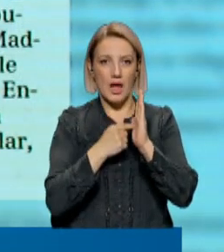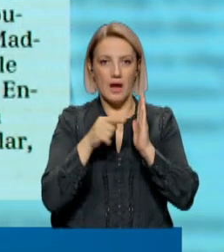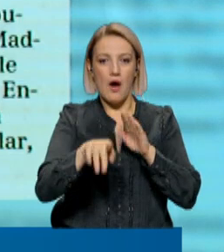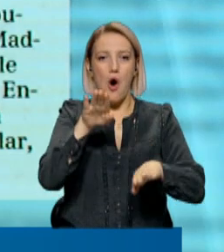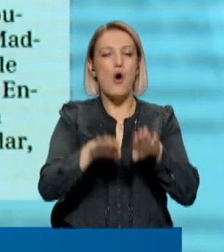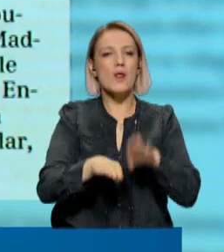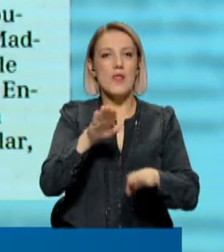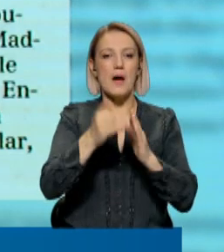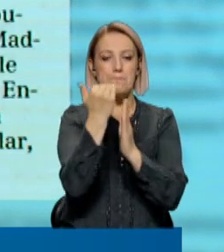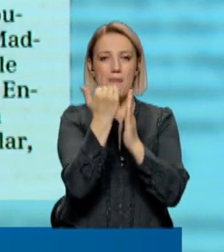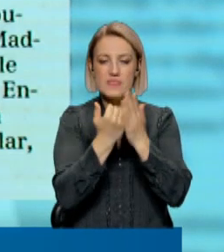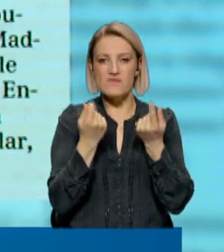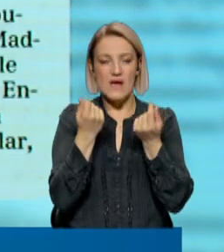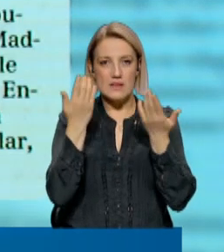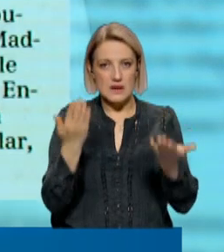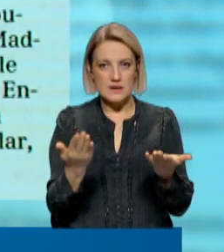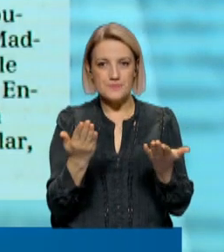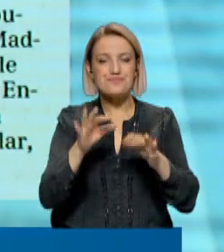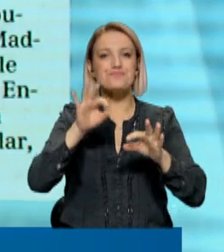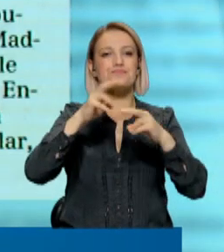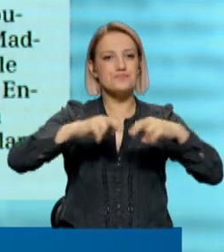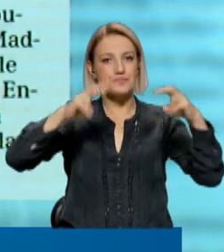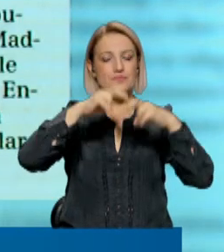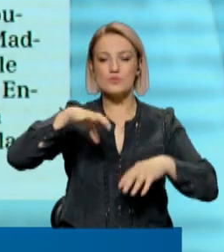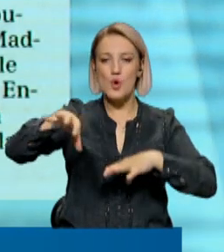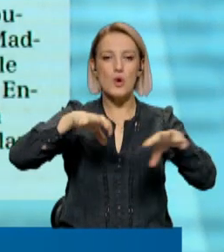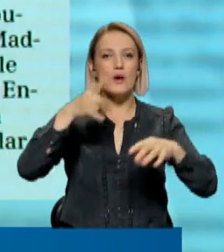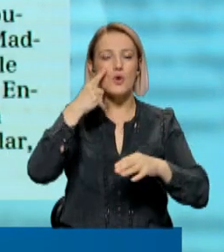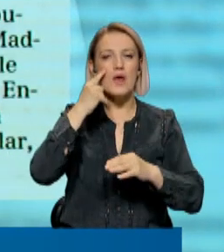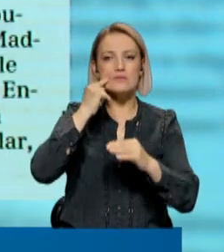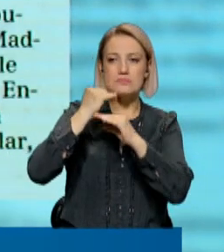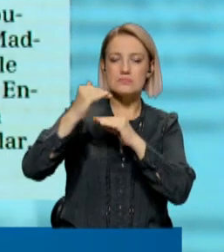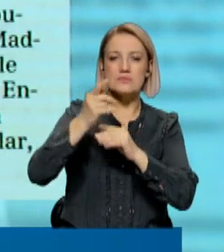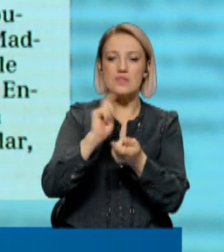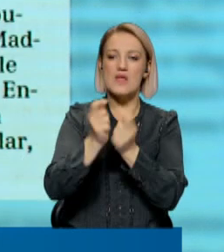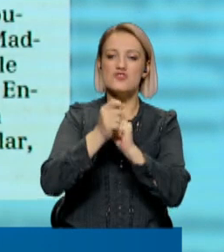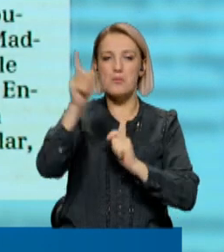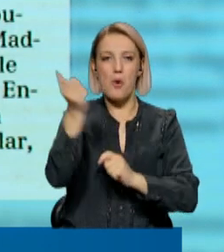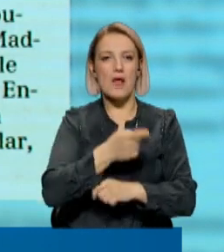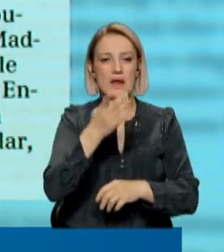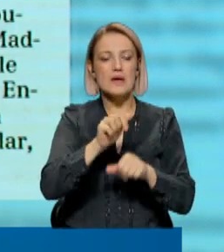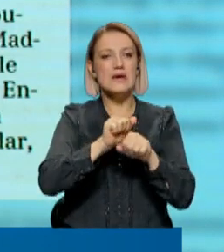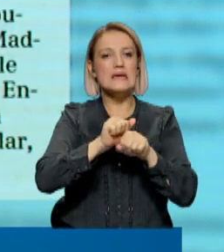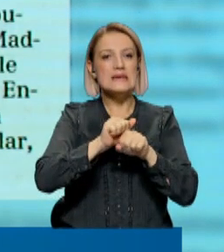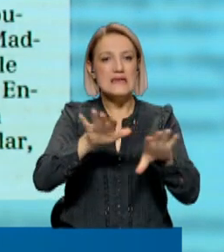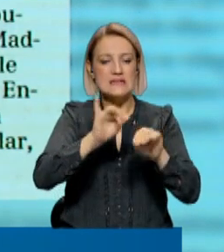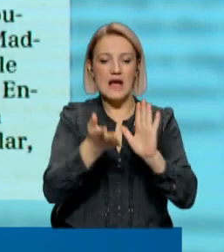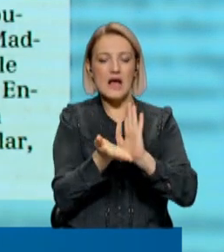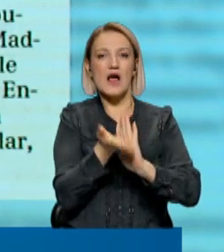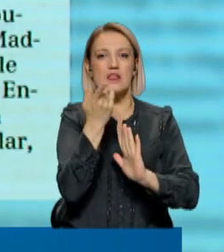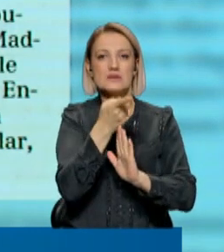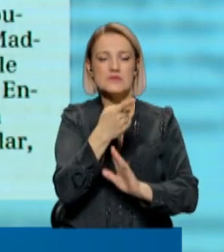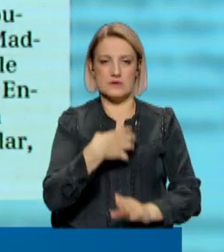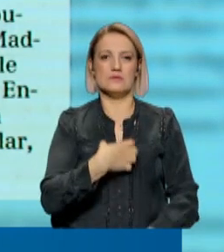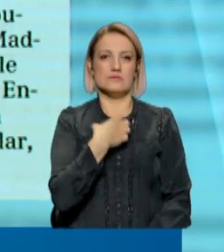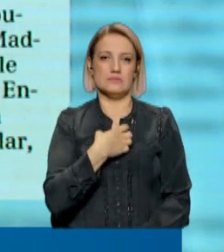ortalama madde fiyatlarıyla istatistiki bölgelere göre tüketici fiyat endeksi ve değişim oranlarının yayımdan kaldırılmasını